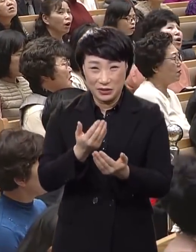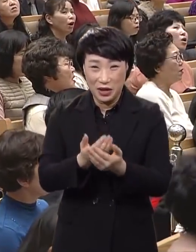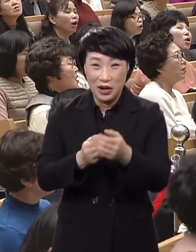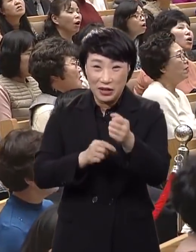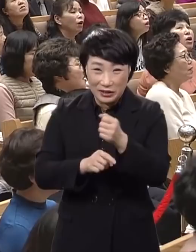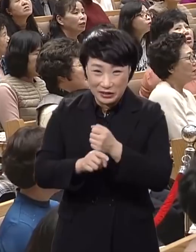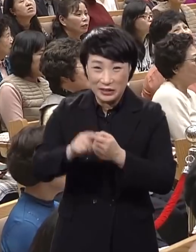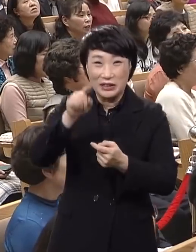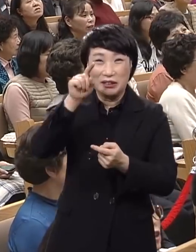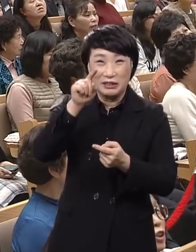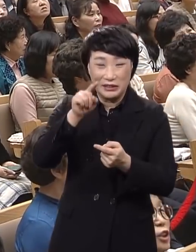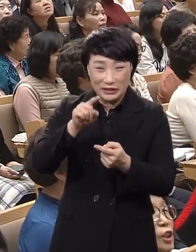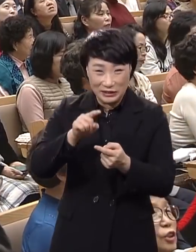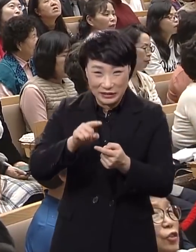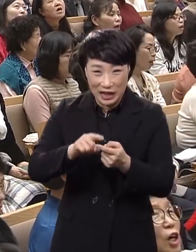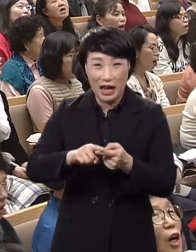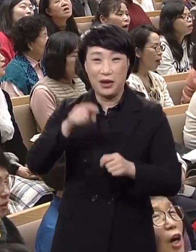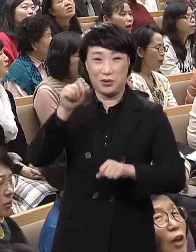주관하셔서